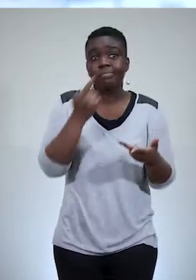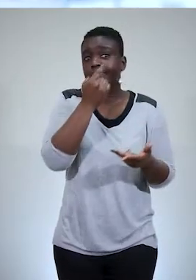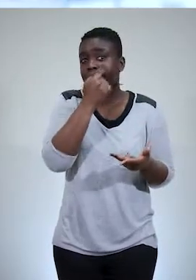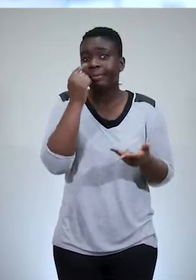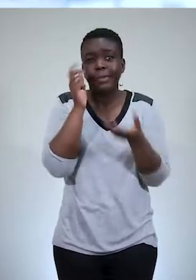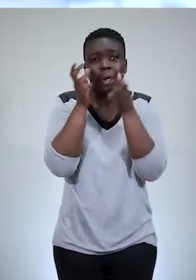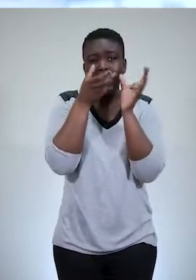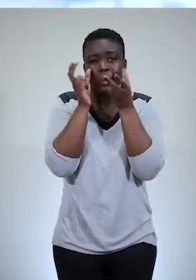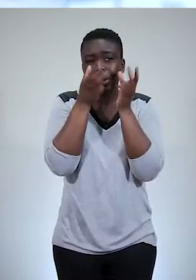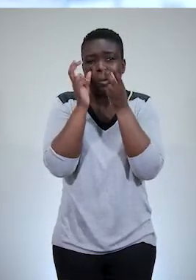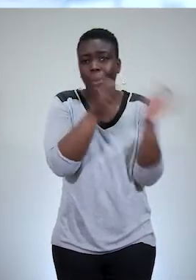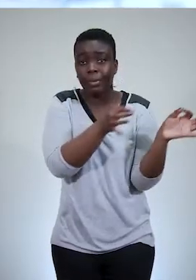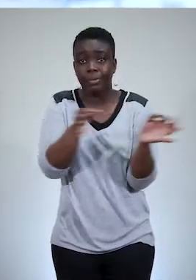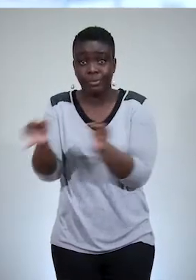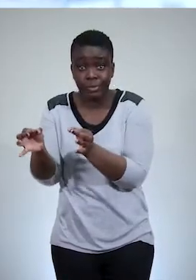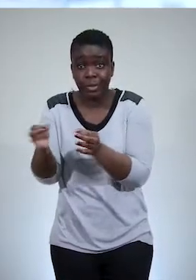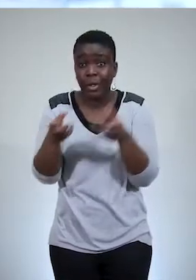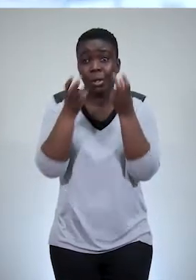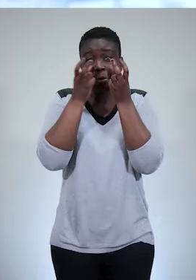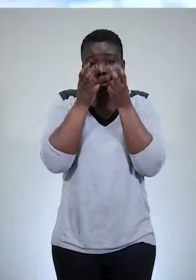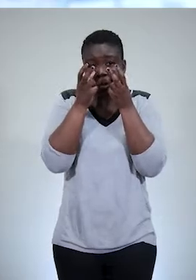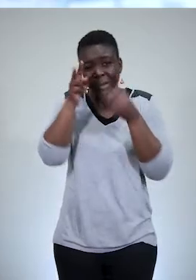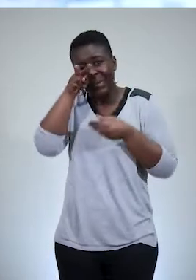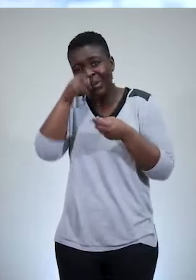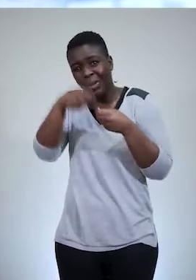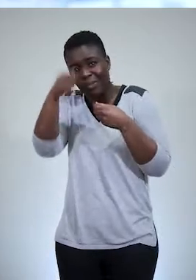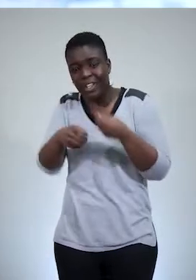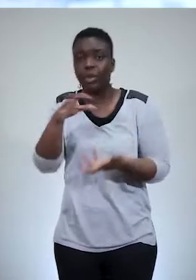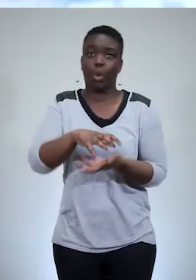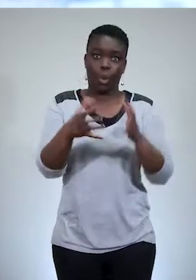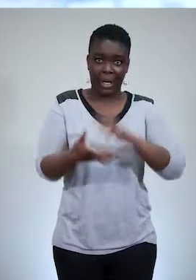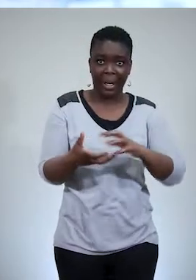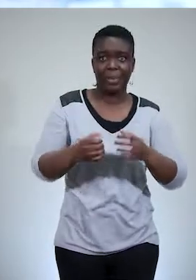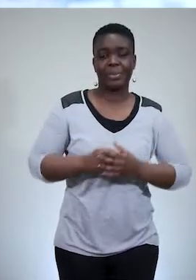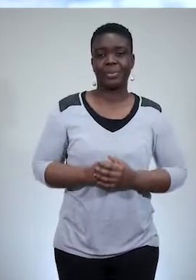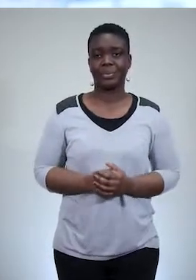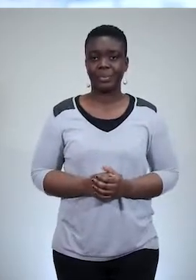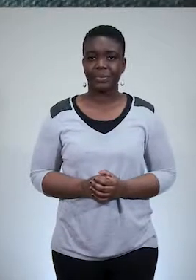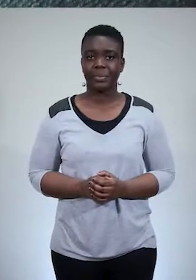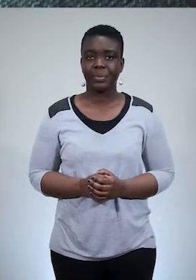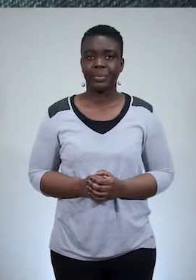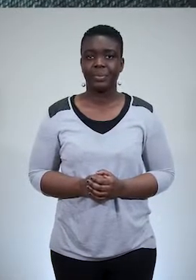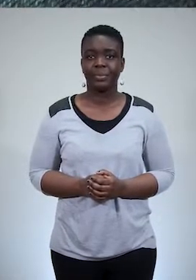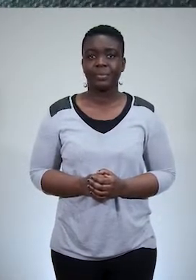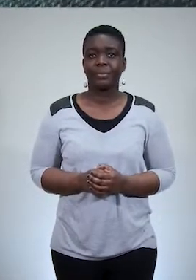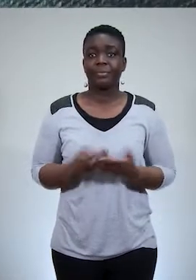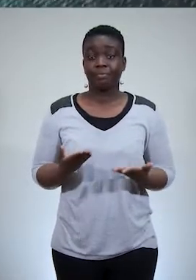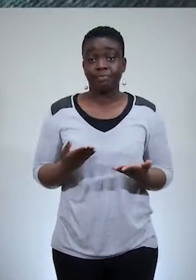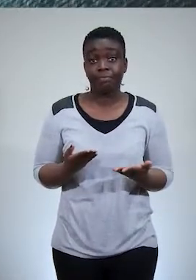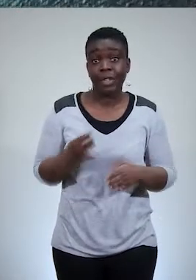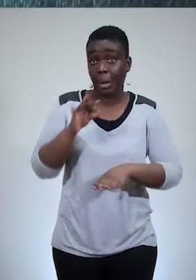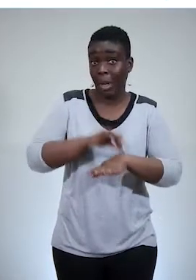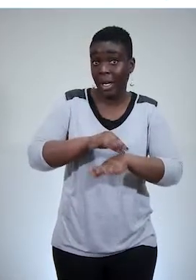réussites d'Aminata, Olivier et Papou. Je m'appelle Aminata Djakité, j'ai 29 ans, je suis étudiante en ressources